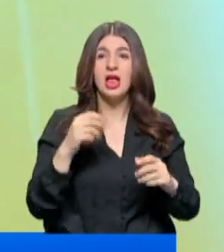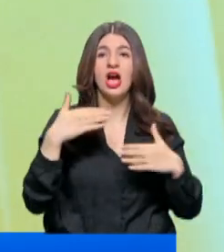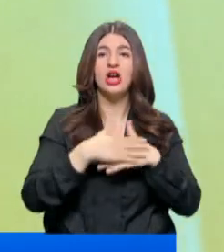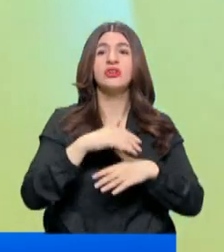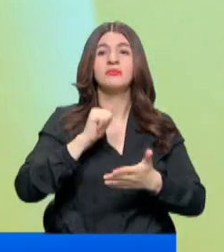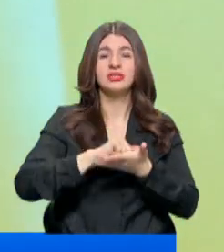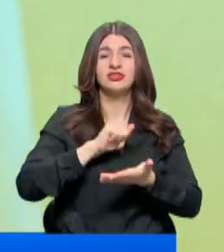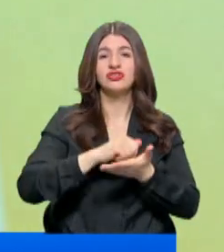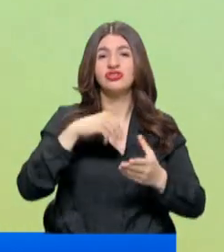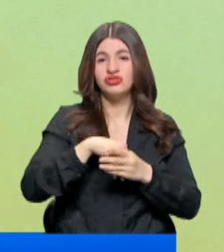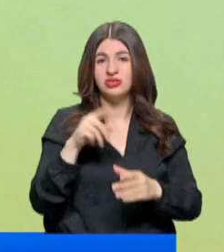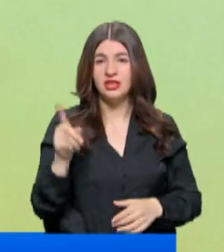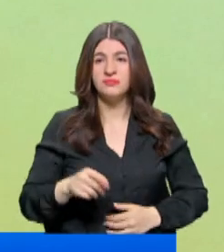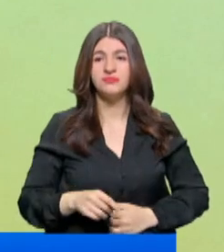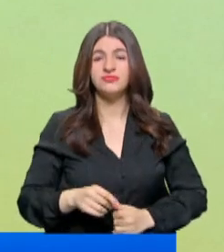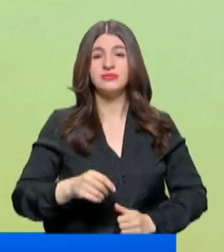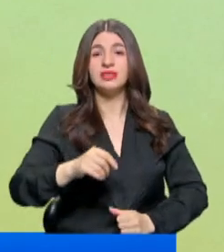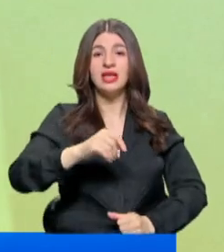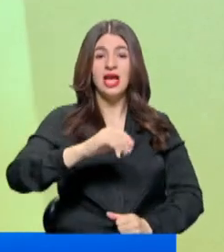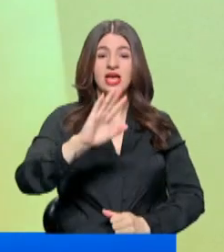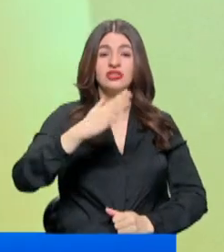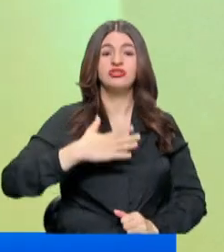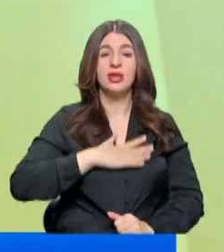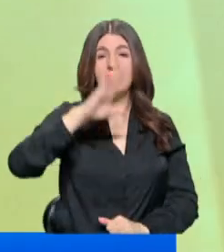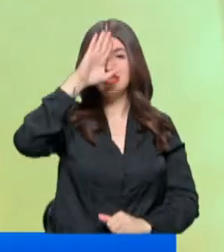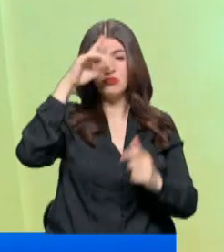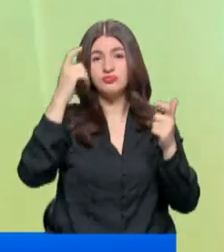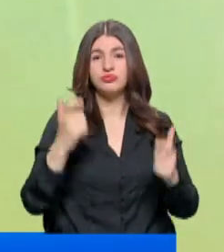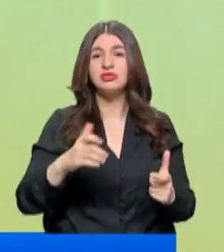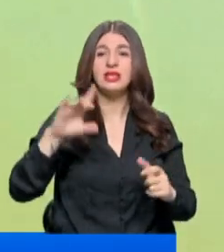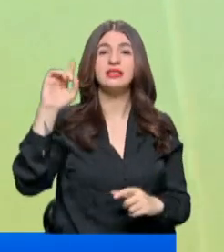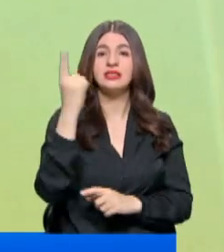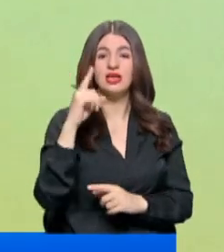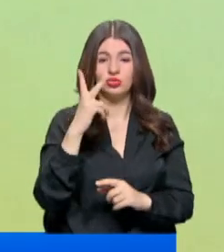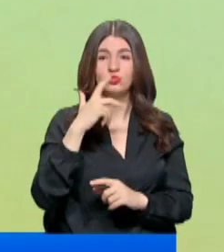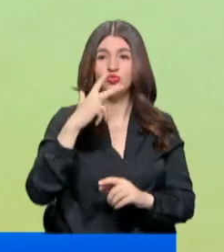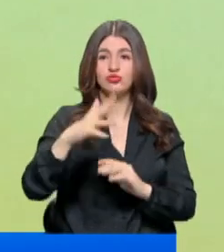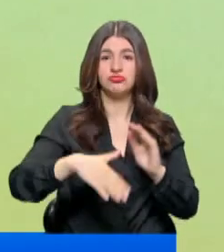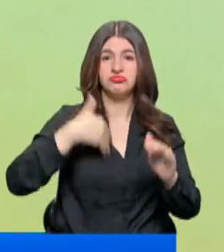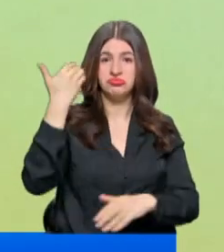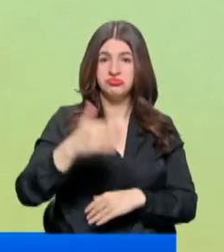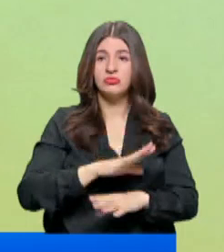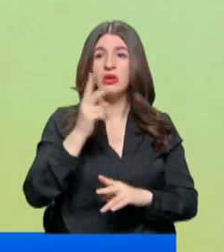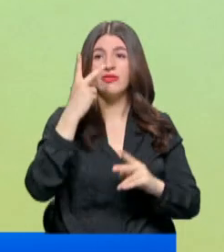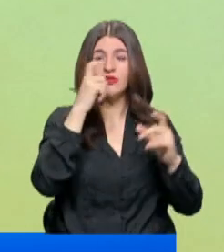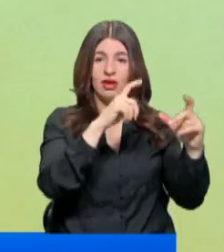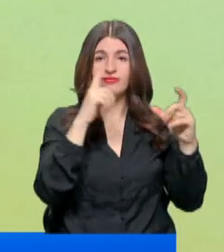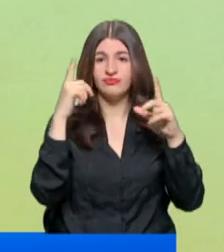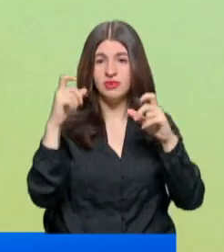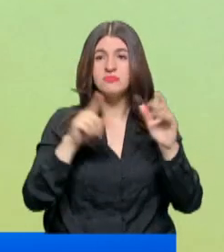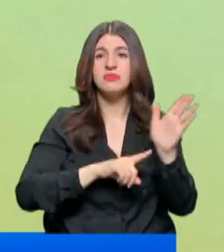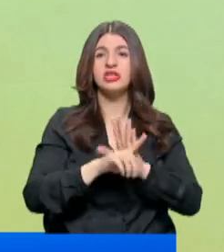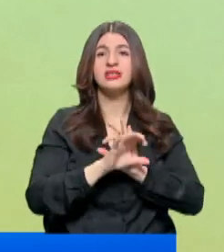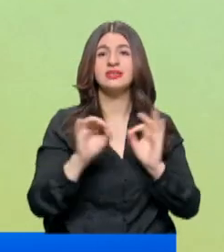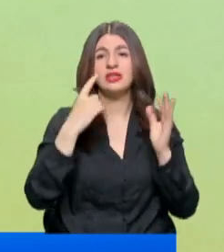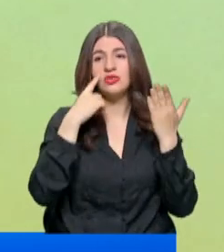akşam gazetesinde edecek CHP'nin İstanbul'daki yerel iktidarın üzerinden Üç yıl geçti bu iki fotoğraf